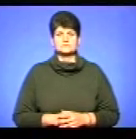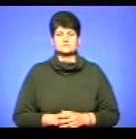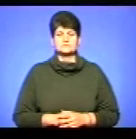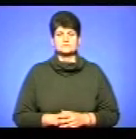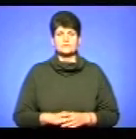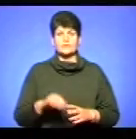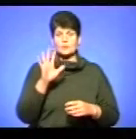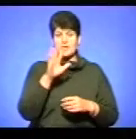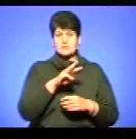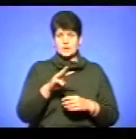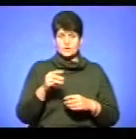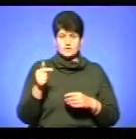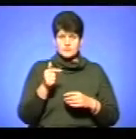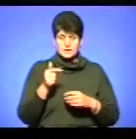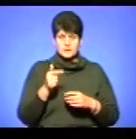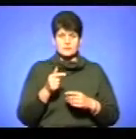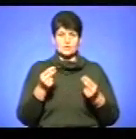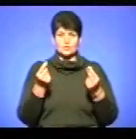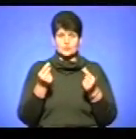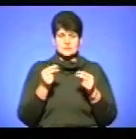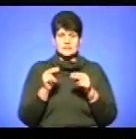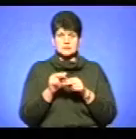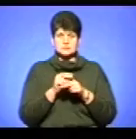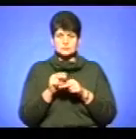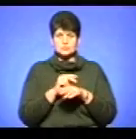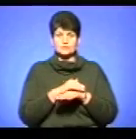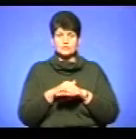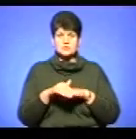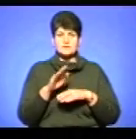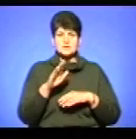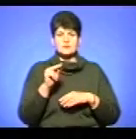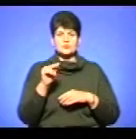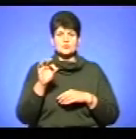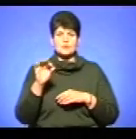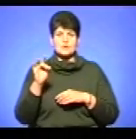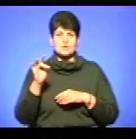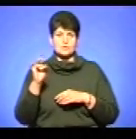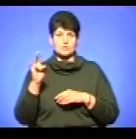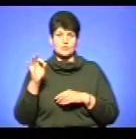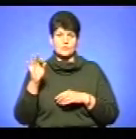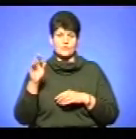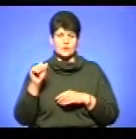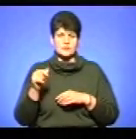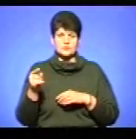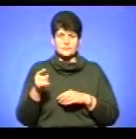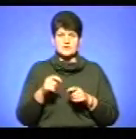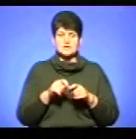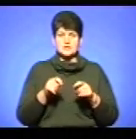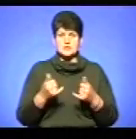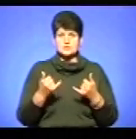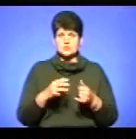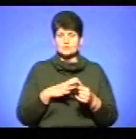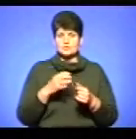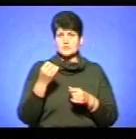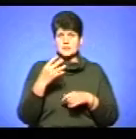У 5 мільйонів гривень обійшлася реконструкція вулиці В'ячеслава Чорновола у Тернополі, відкриття якої відбулось сьогодні о